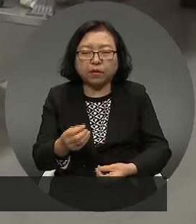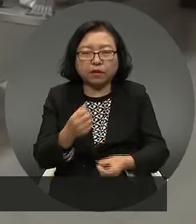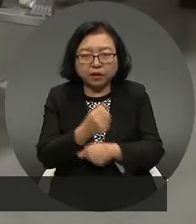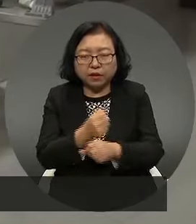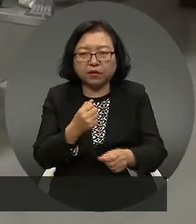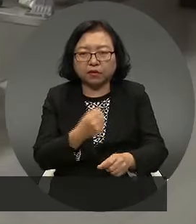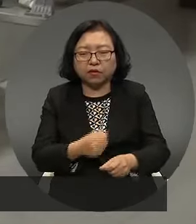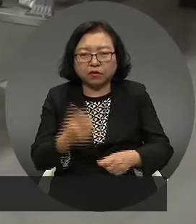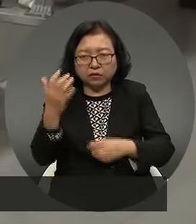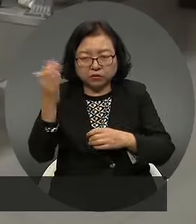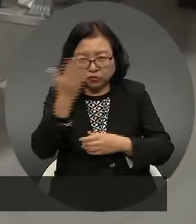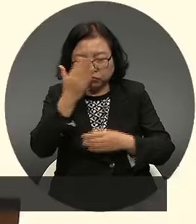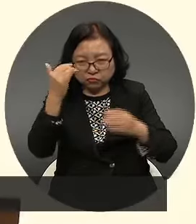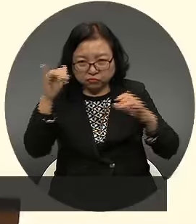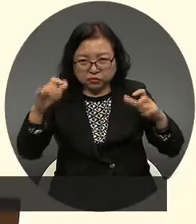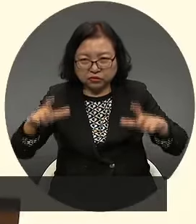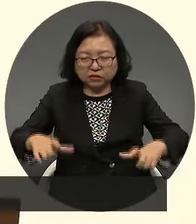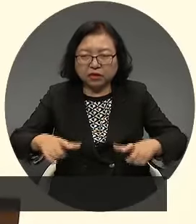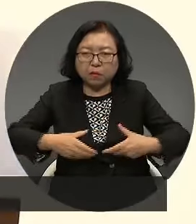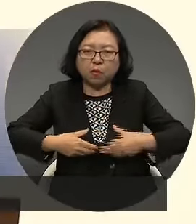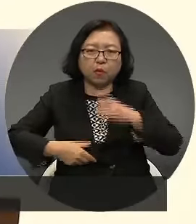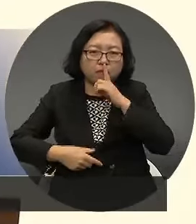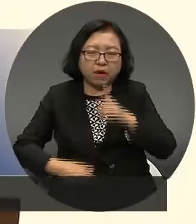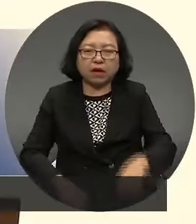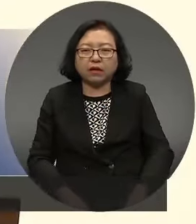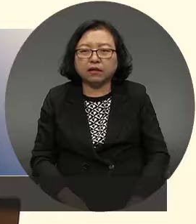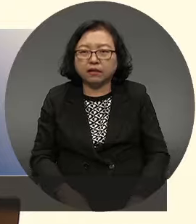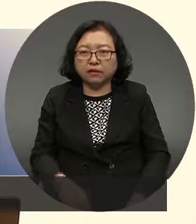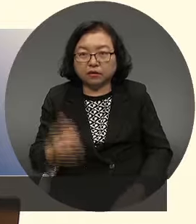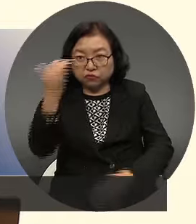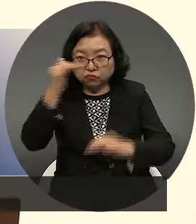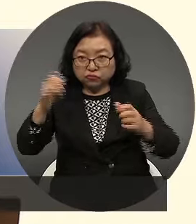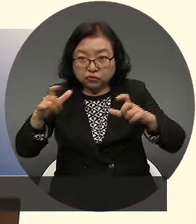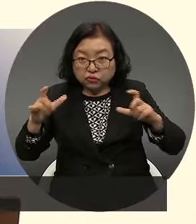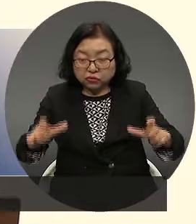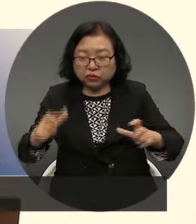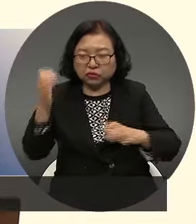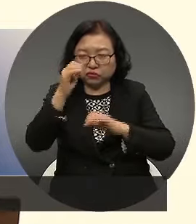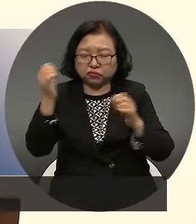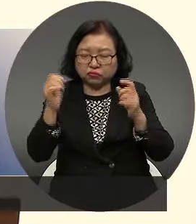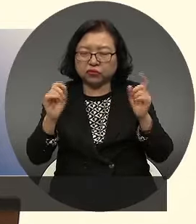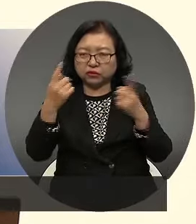필요성을 강조했습니다. 우리 같은 경우는 충북대학에만 의존하다 보니까